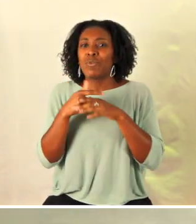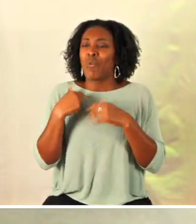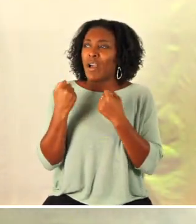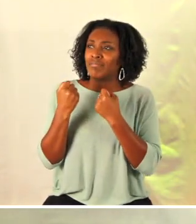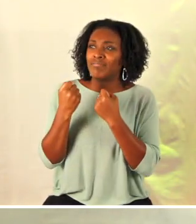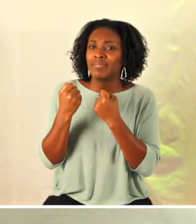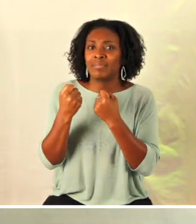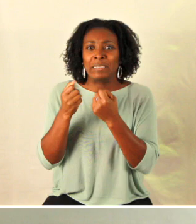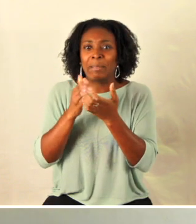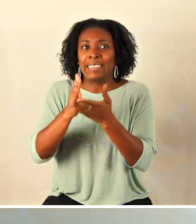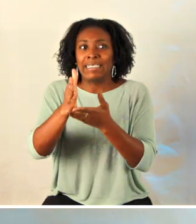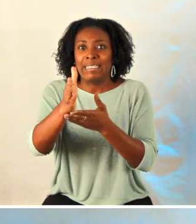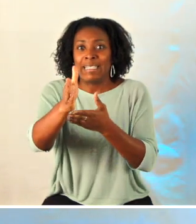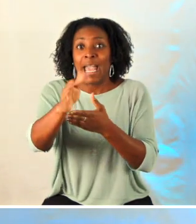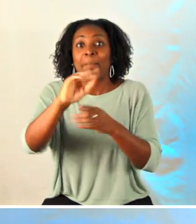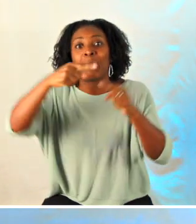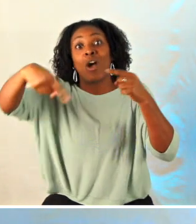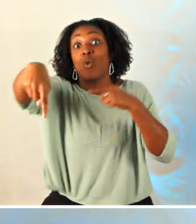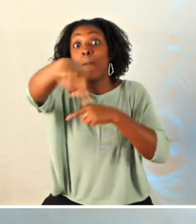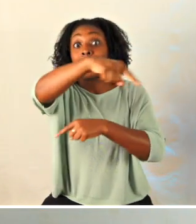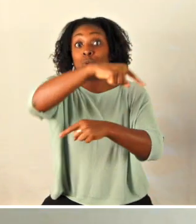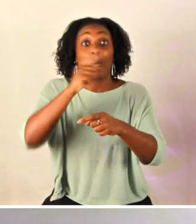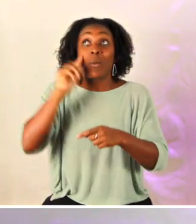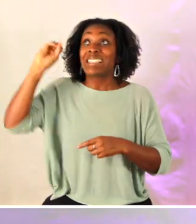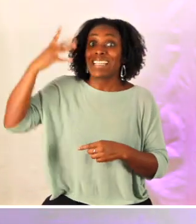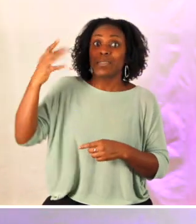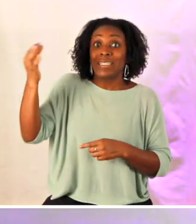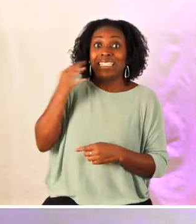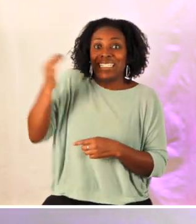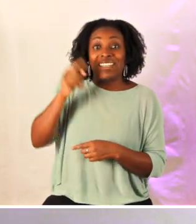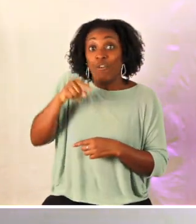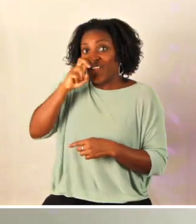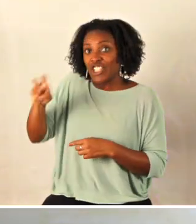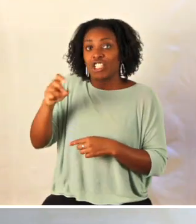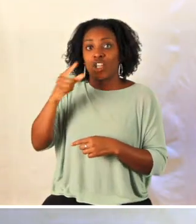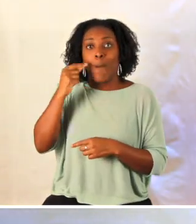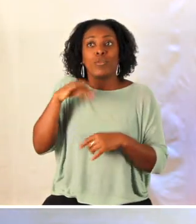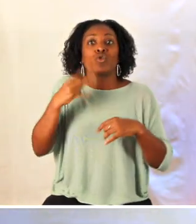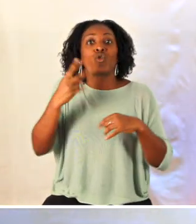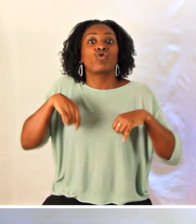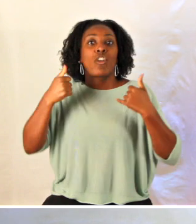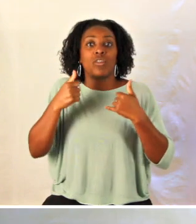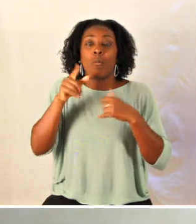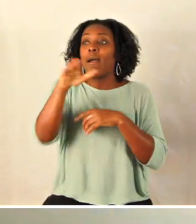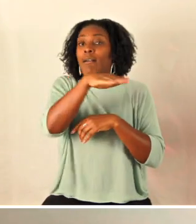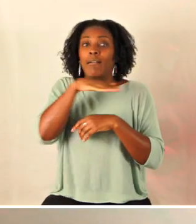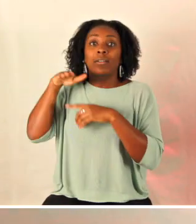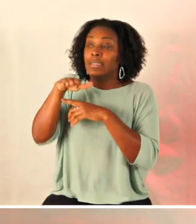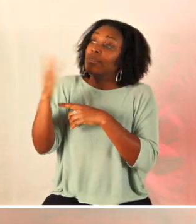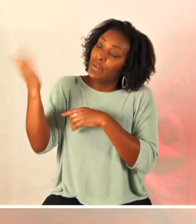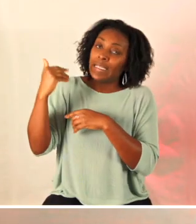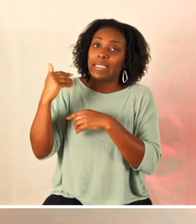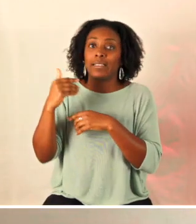fait demi-tour au bout, je suis revenu parce que le Saint-Esprit me dit « Va les prendre ». Je les ai pris, je les ai emmenés dans une ville. C'était pas vraiment ma